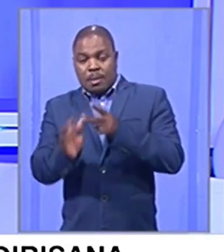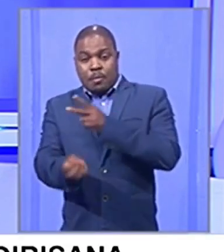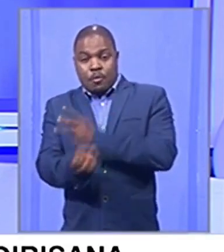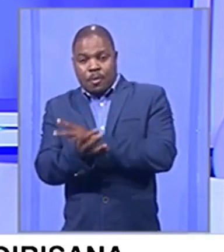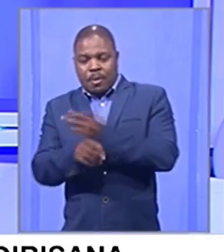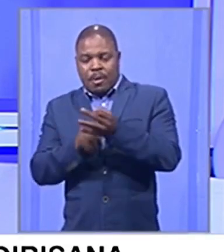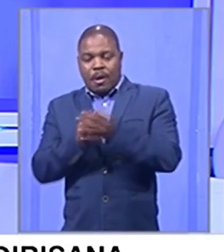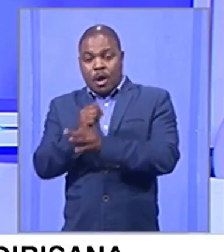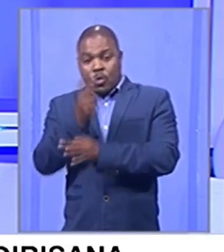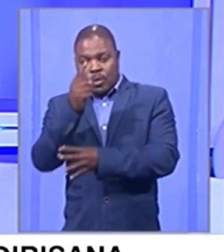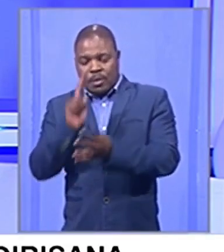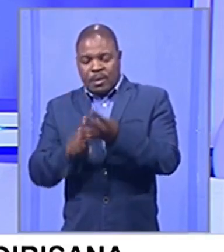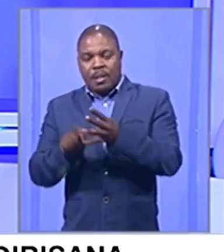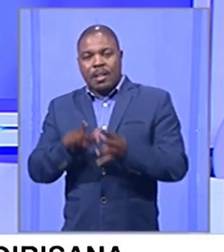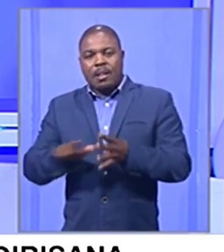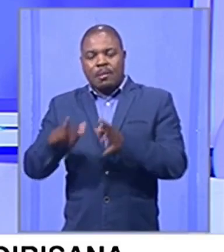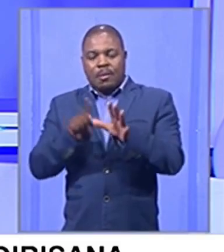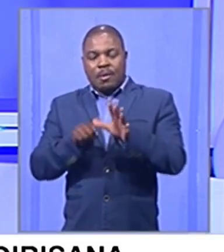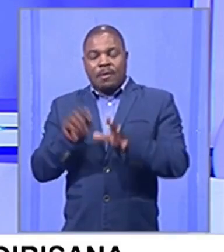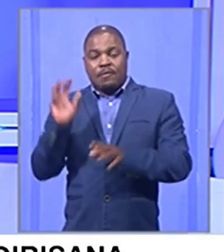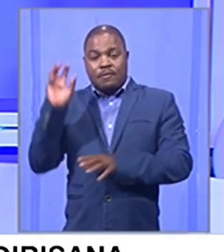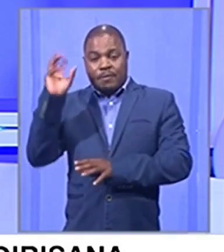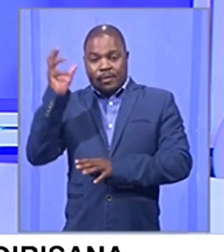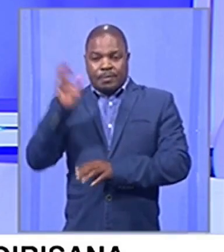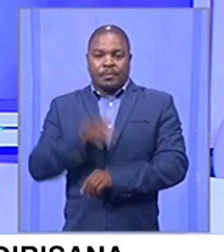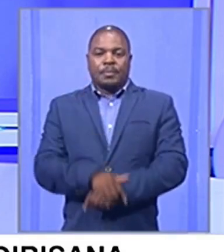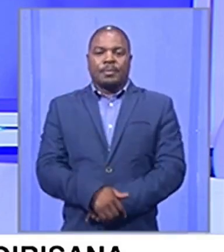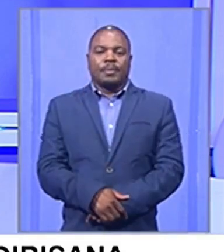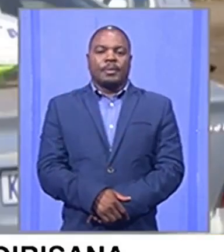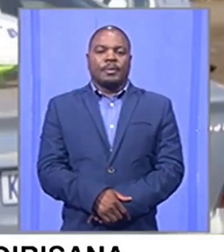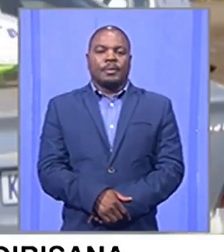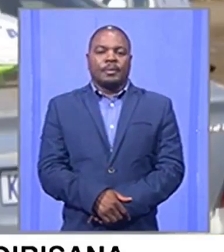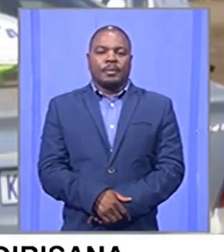Mpumalanga, Gauteng, Limpopo le Free State.